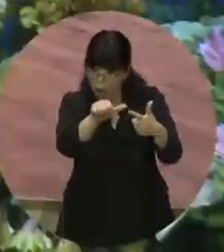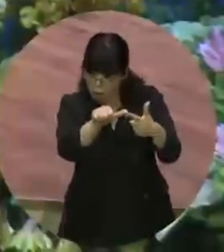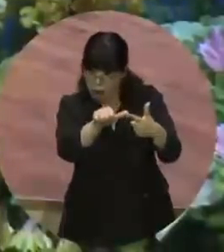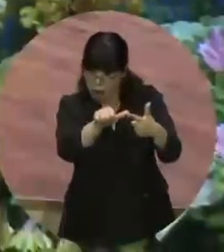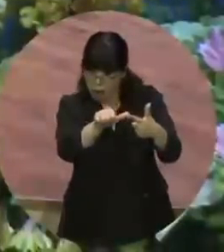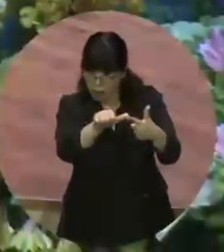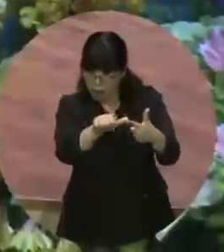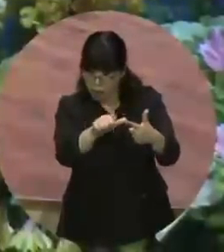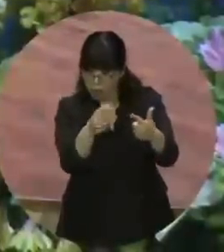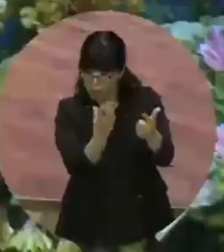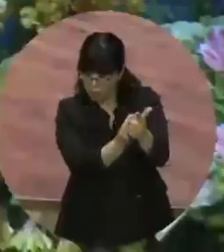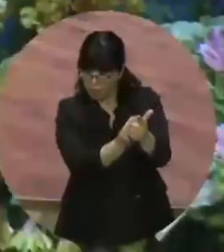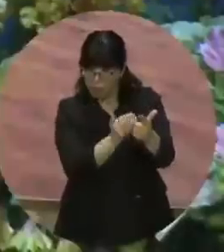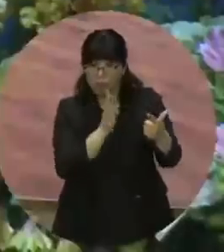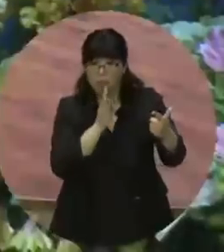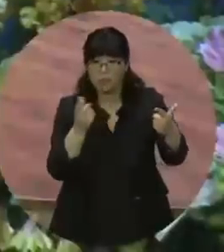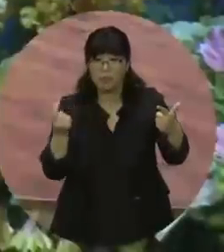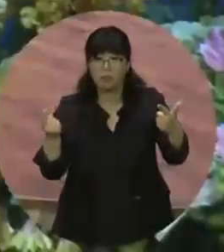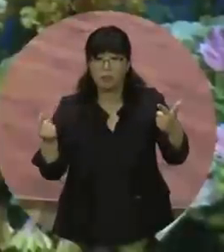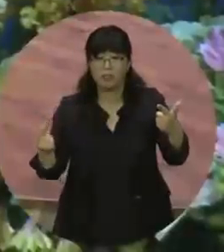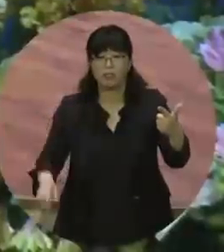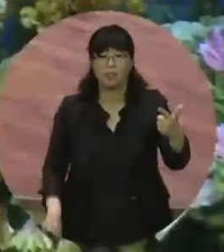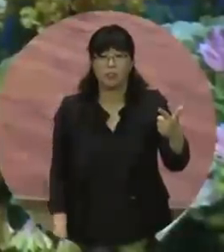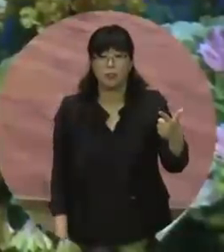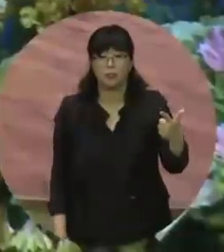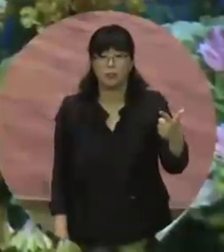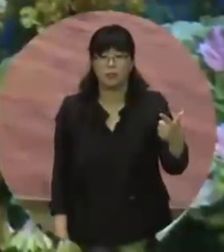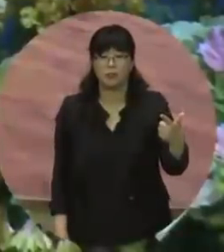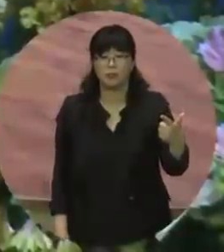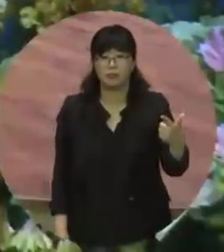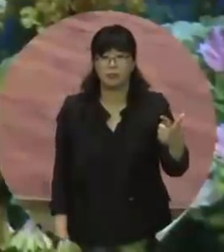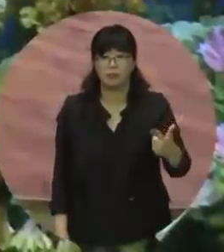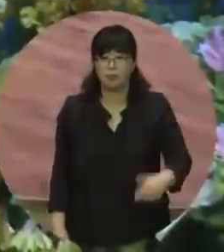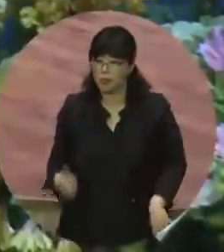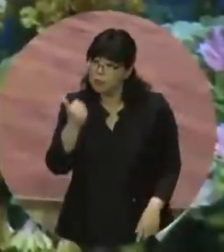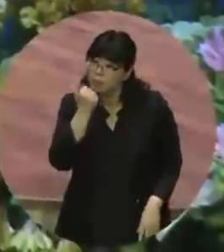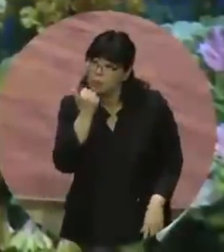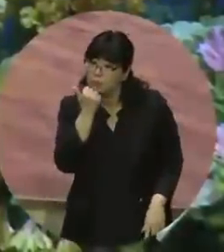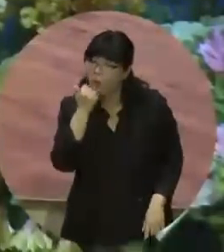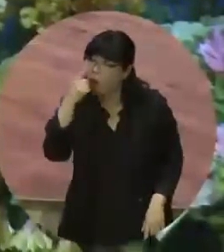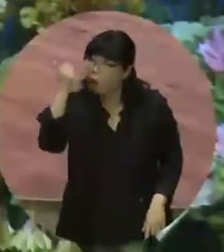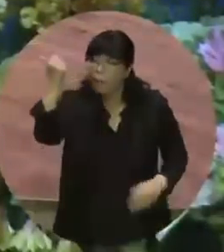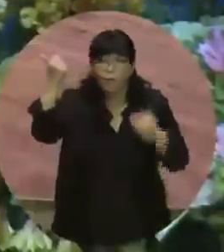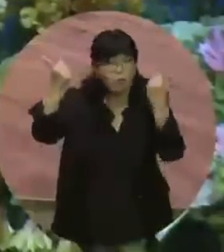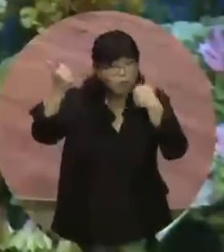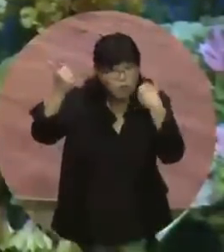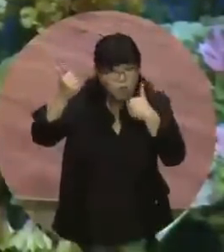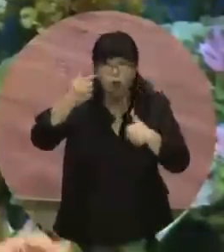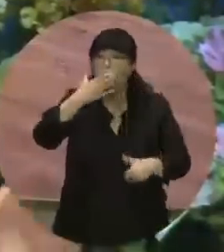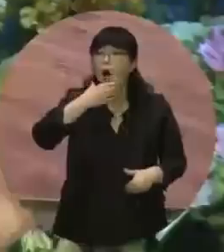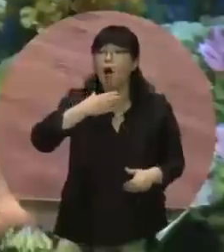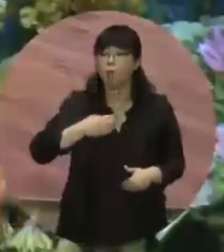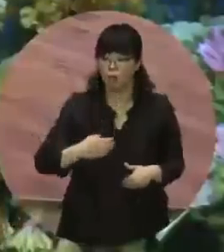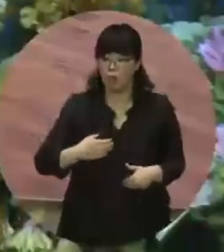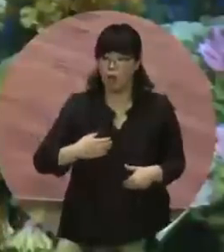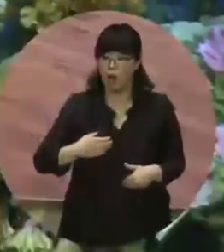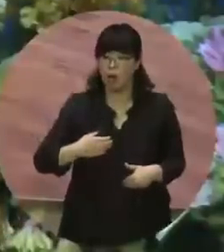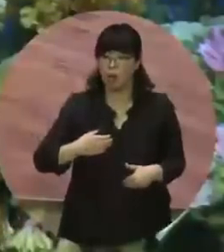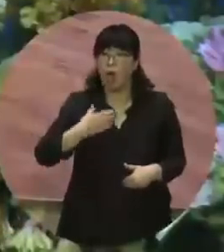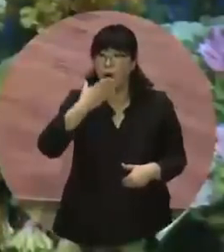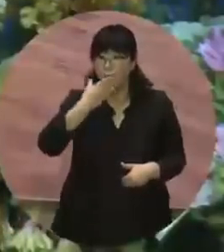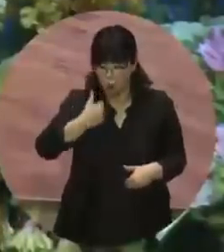이삭이 누구요? 아브라함의 아들이요. 자, 이 리브가, 에서, 야곱 모두 한결같이 싹